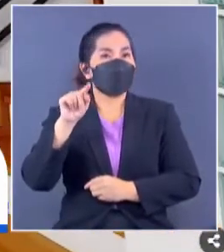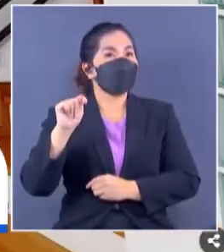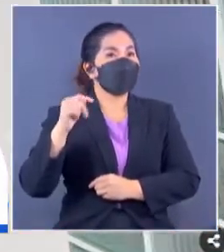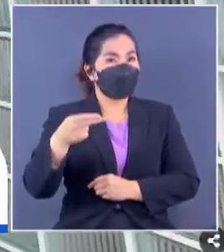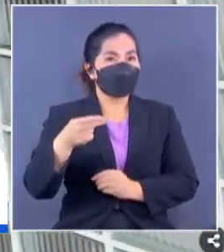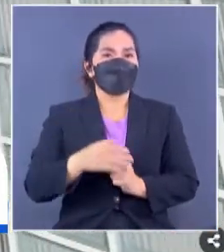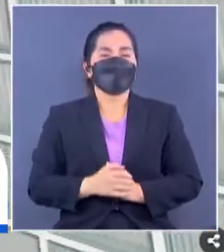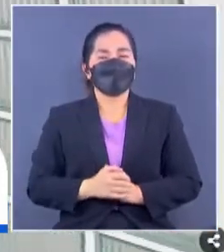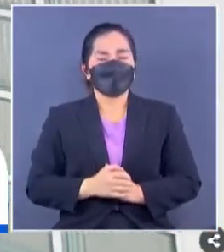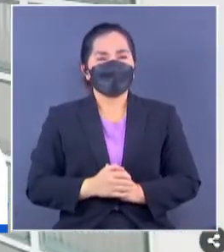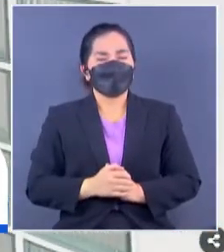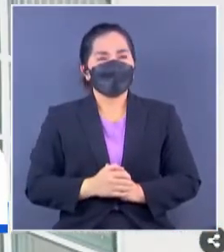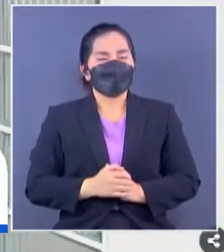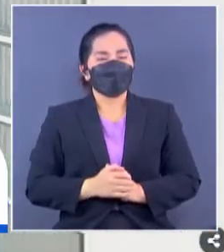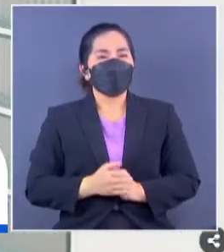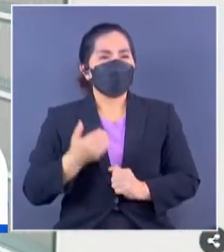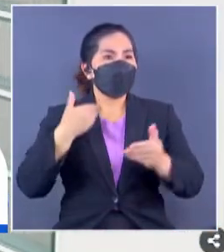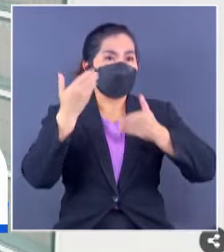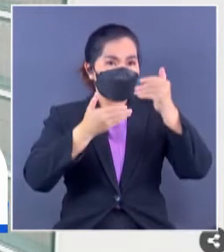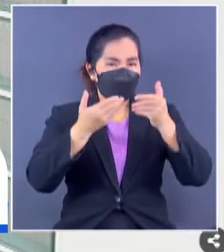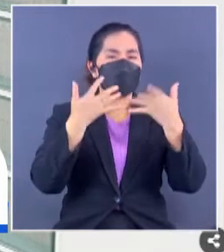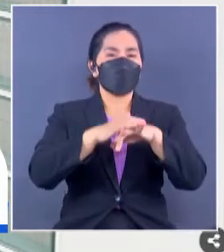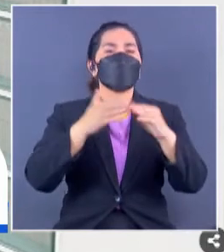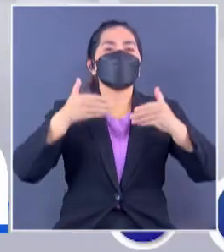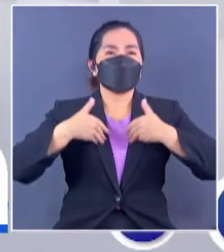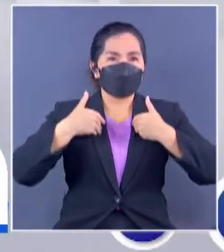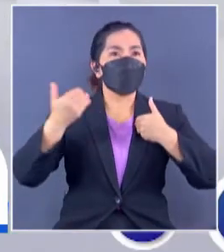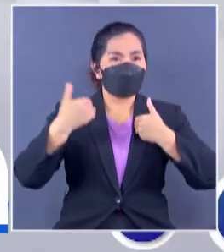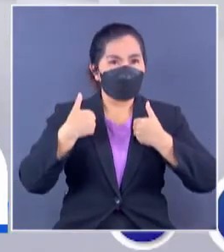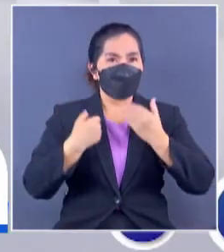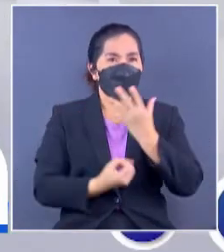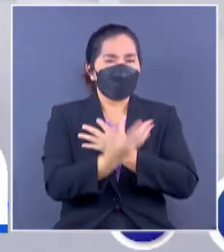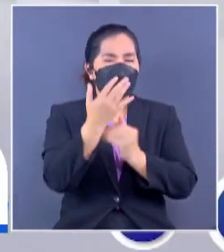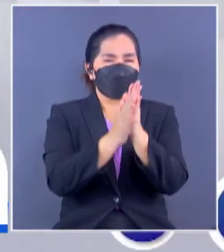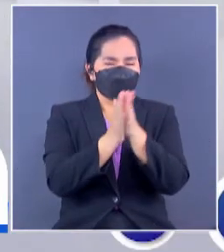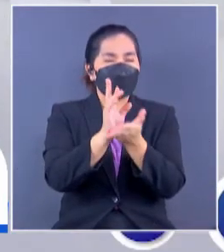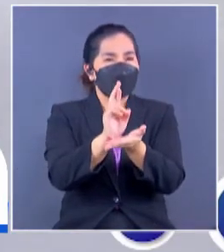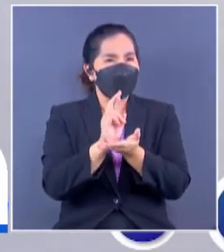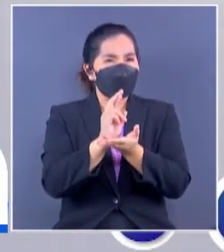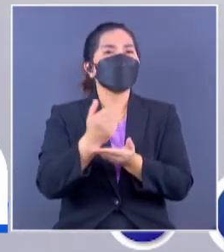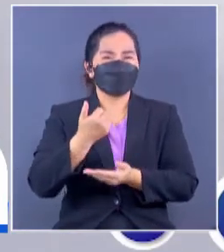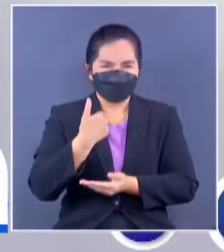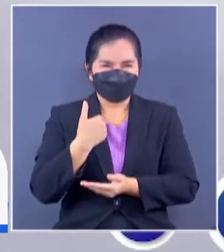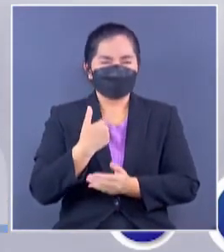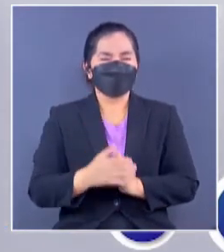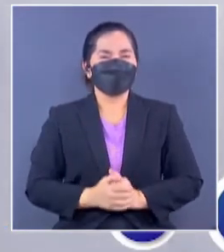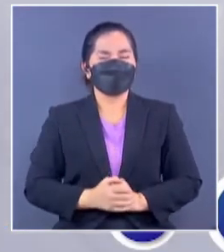bam.co.th นะครับนอกจากนี้แล้วยังมีกิจกรรมให้ร่วมสนุกแล้วก็ลุ้นรับของรางวัลอีกมากมายในเว็บไซต์ด้วยครับ